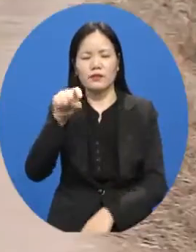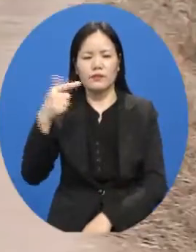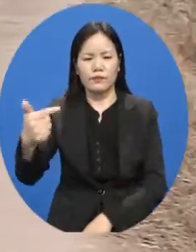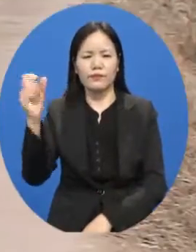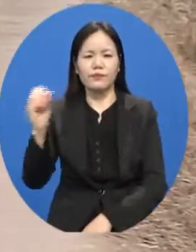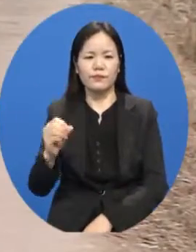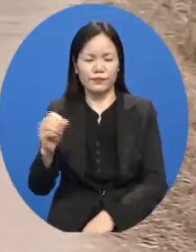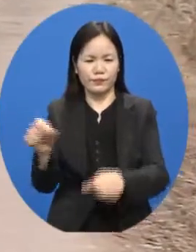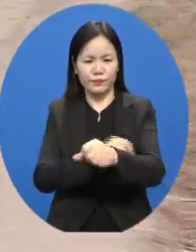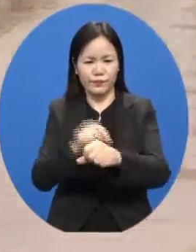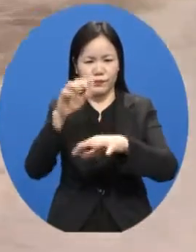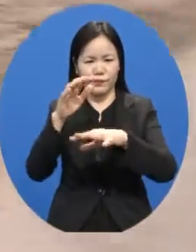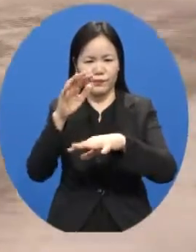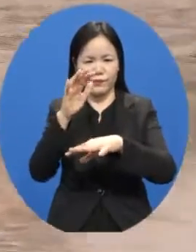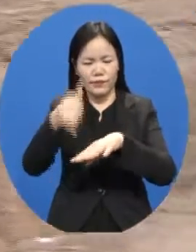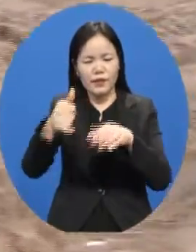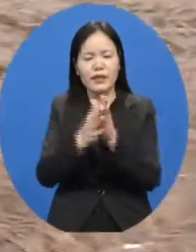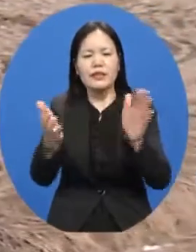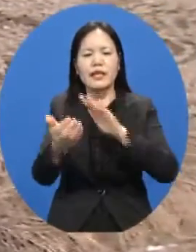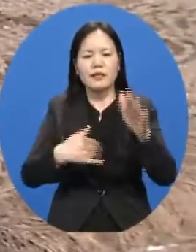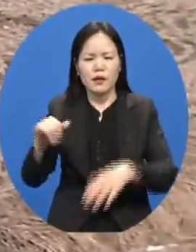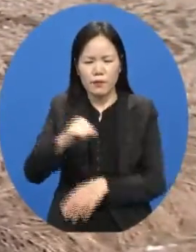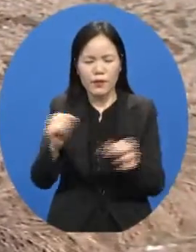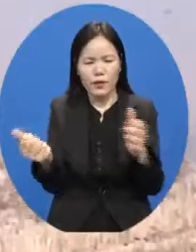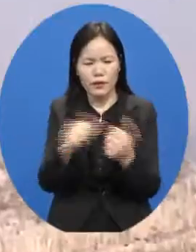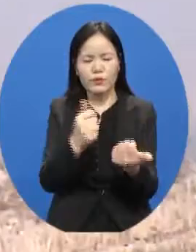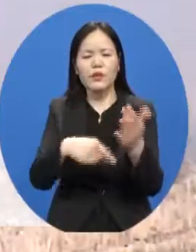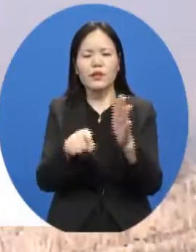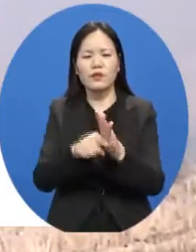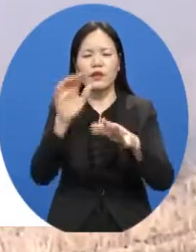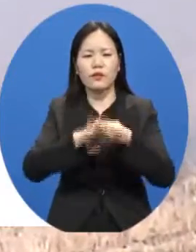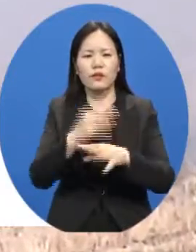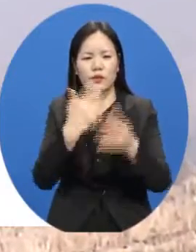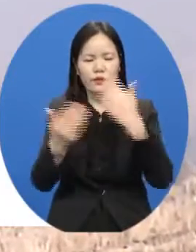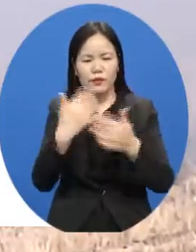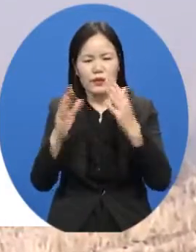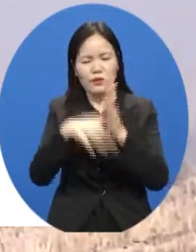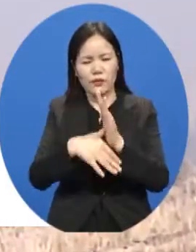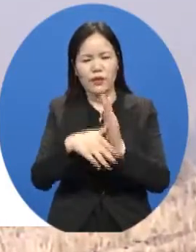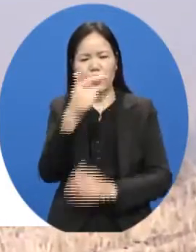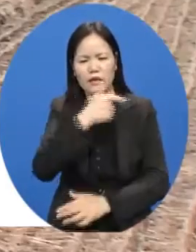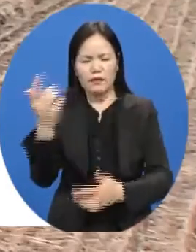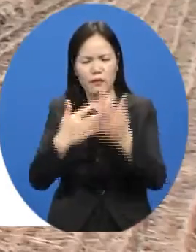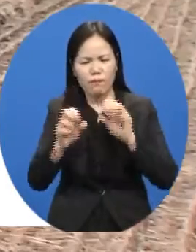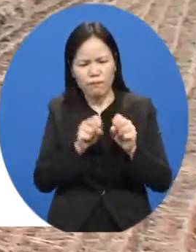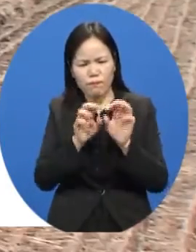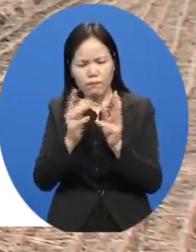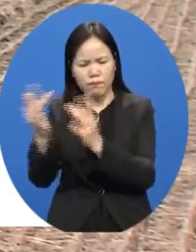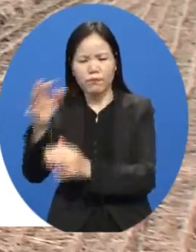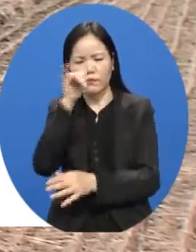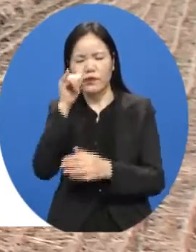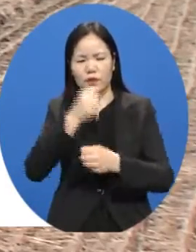달했습니다. 특히 농번기를 앞두고 병해충을 없애기 위한 논밭 태우기는 자칫 대형 화재로 번질 수 있어 주의해야